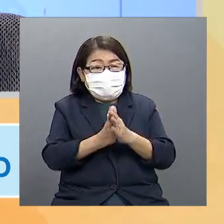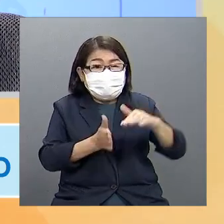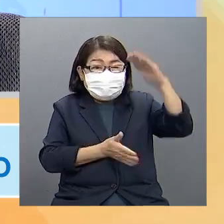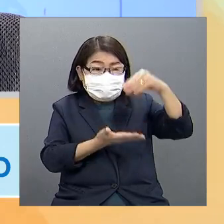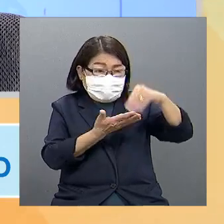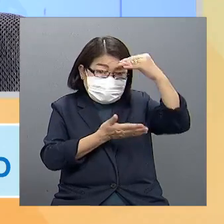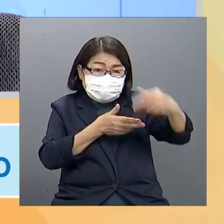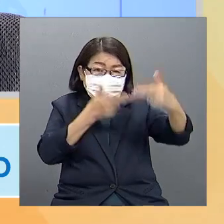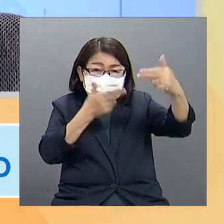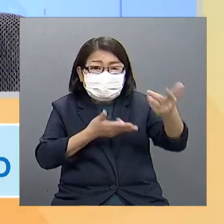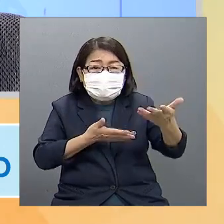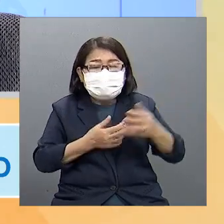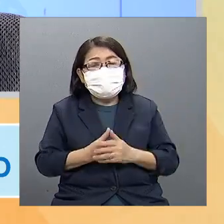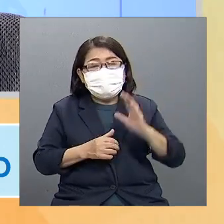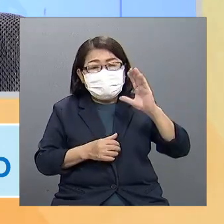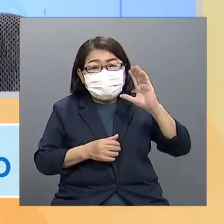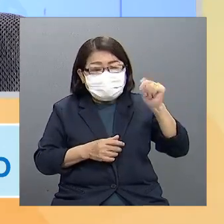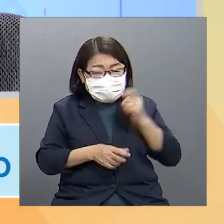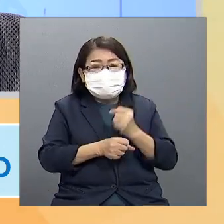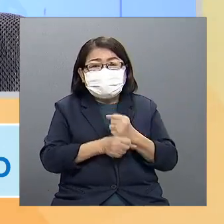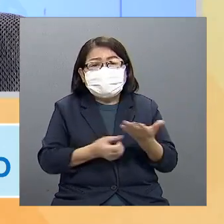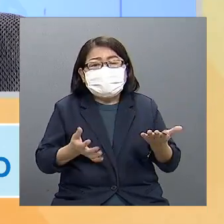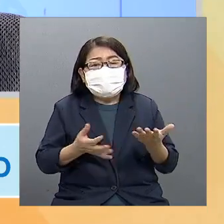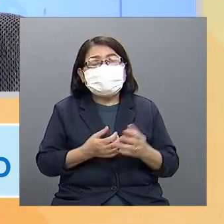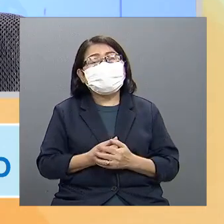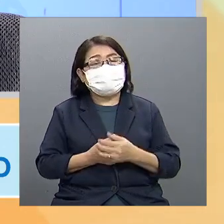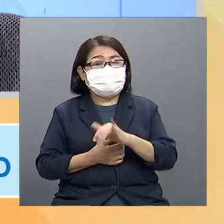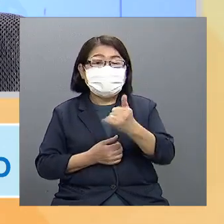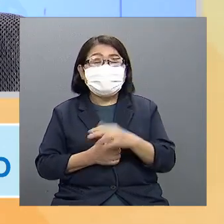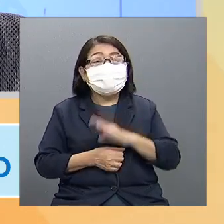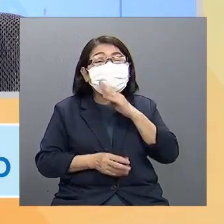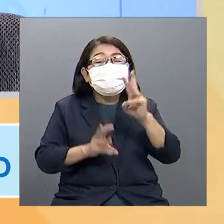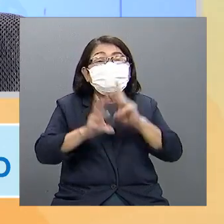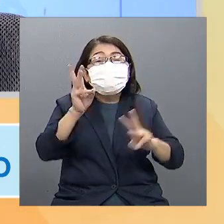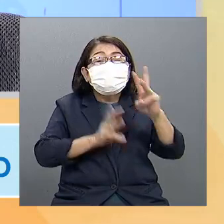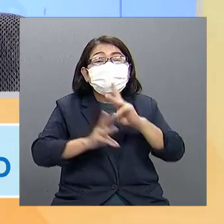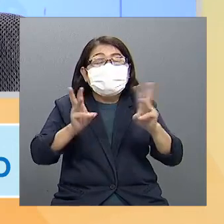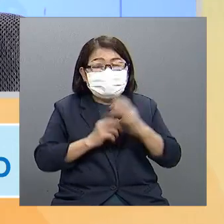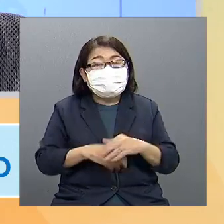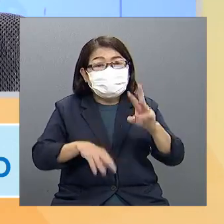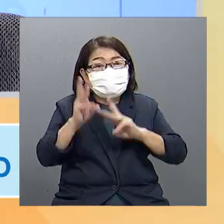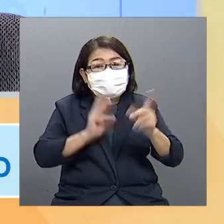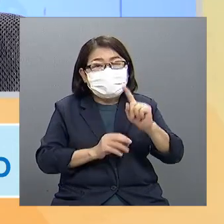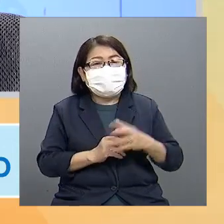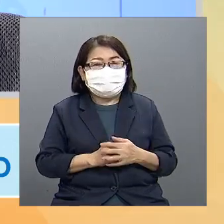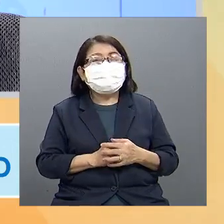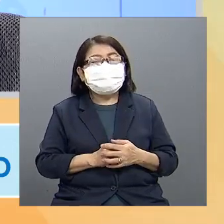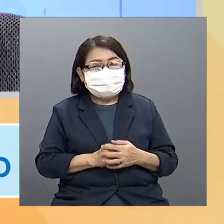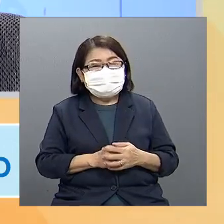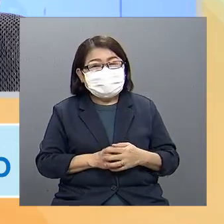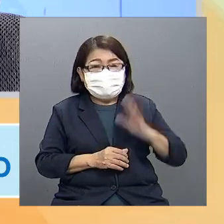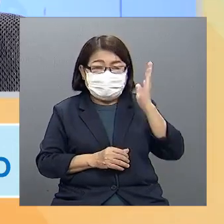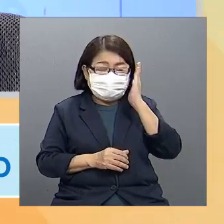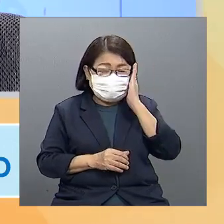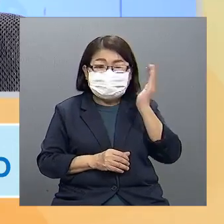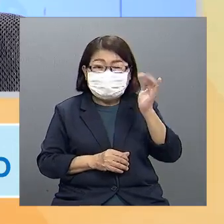พ่อคุณแม่นะคะแต่ท่านต้องมีบางช่วงเวลาคือว่าเวลาที่ค่อนข้างดีคือก่อนนอนก่อนนอนเว